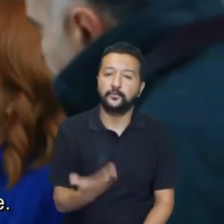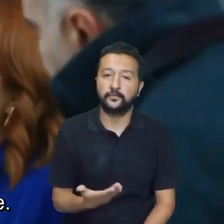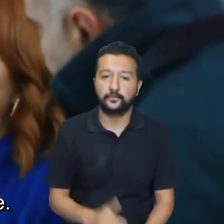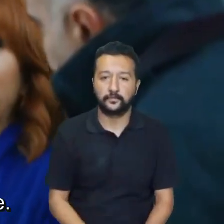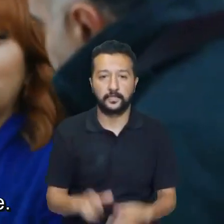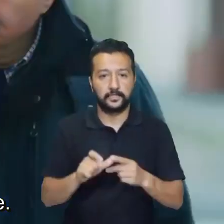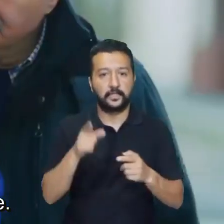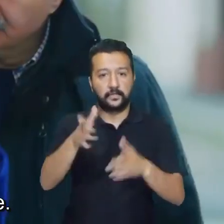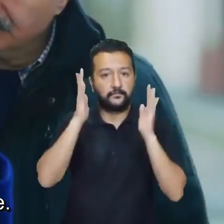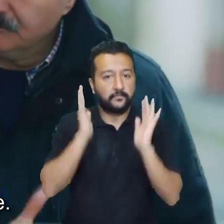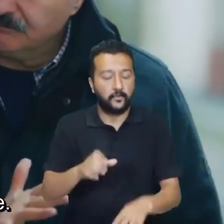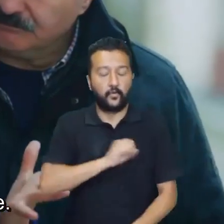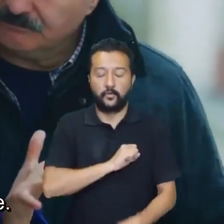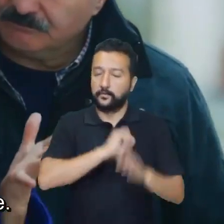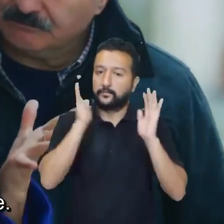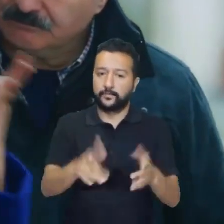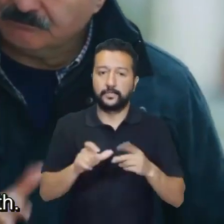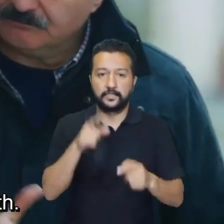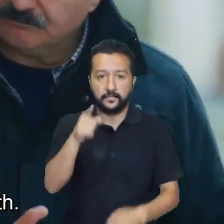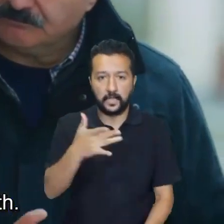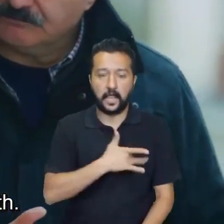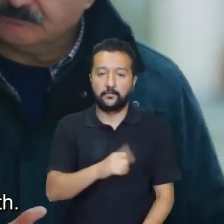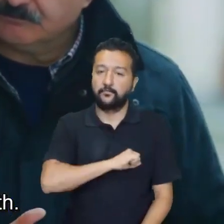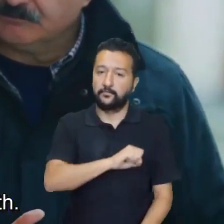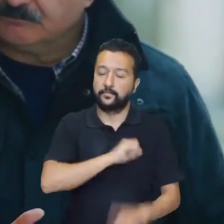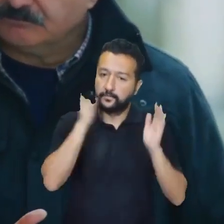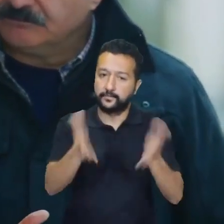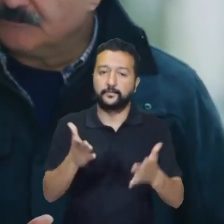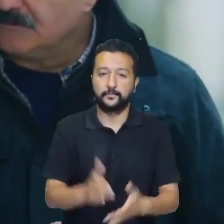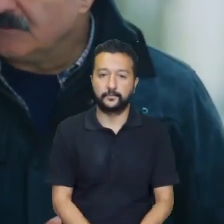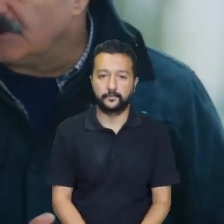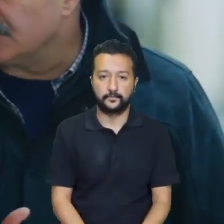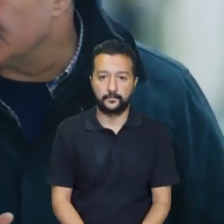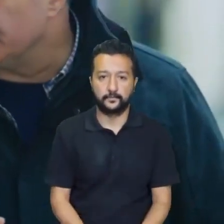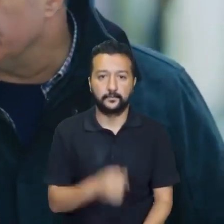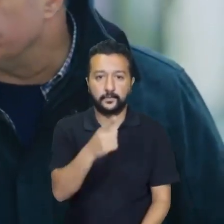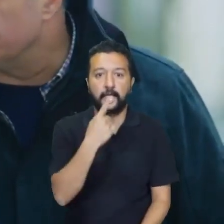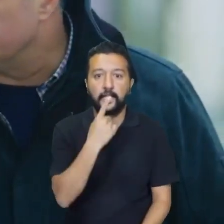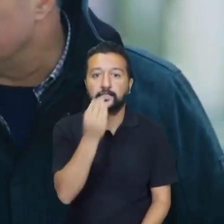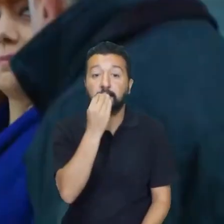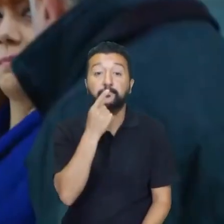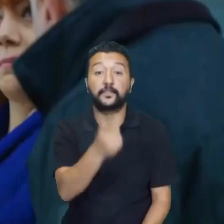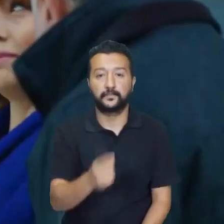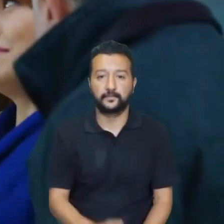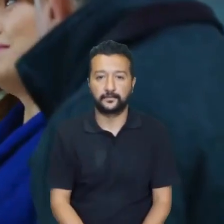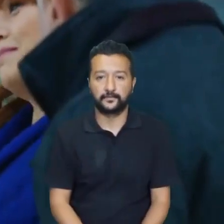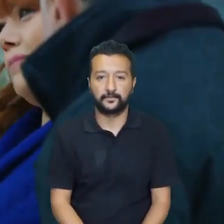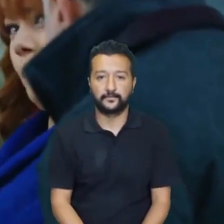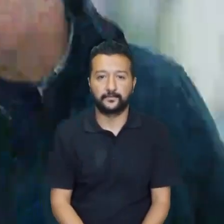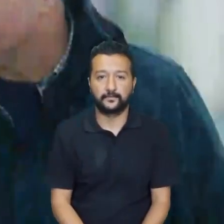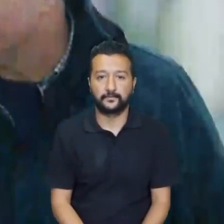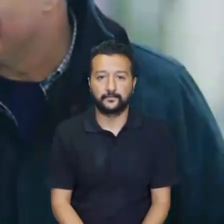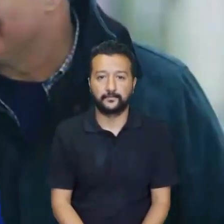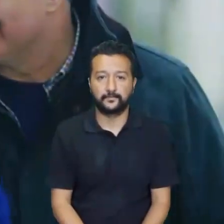Ay, ay, ay Şener, ödümü patlattın. Kalbim ağzıma geldi ya. Oh. Ağzını yiyelim sen. Utandı,